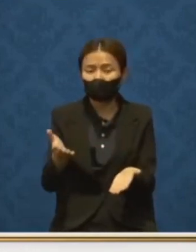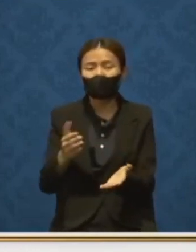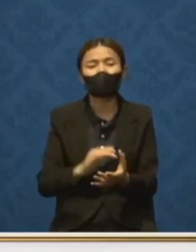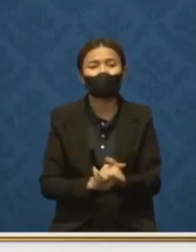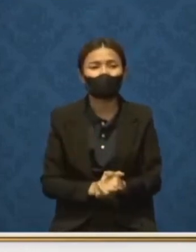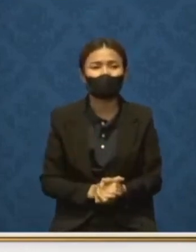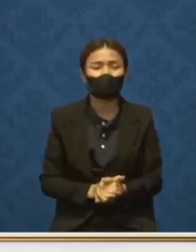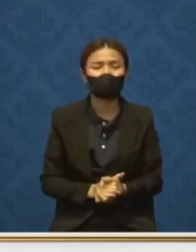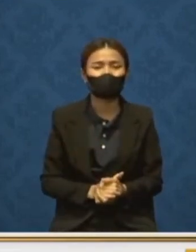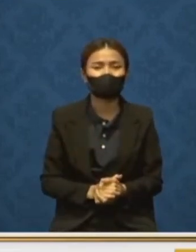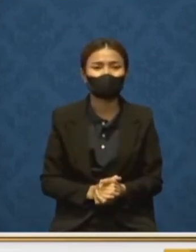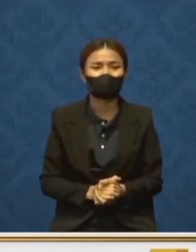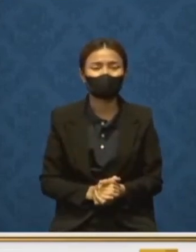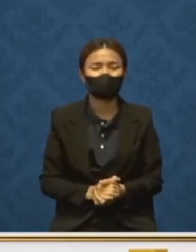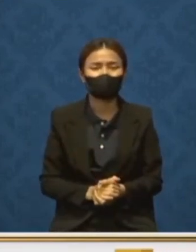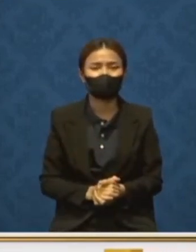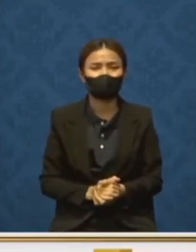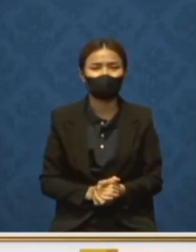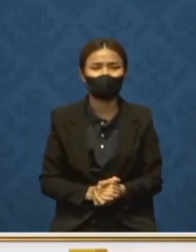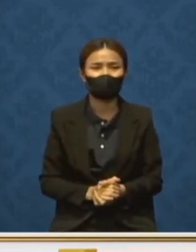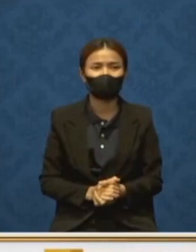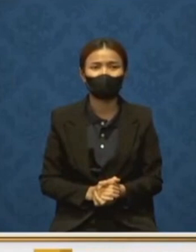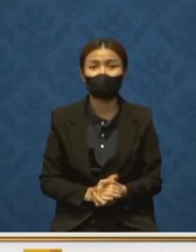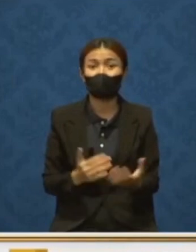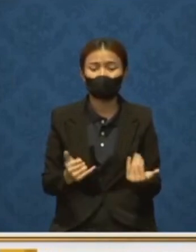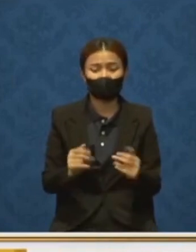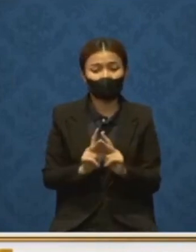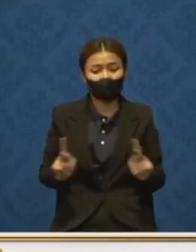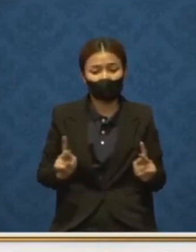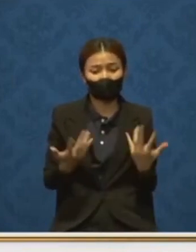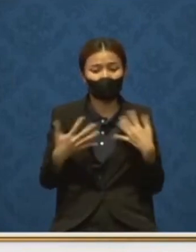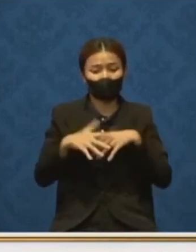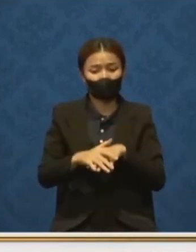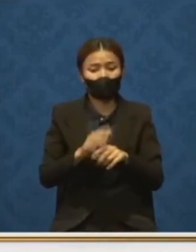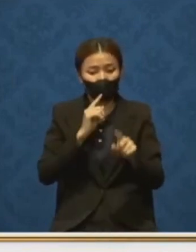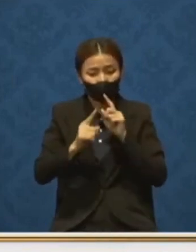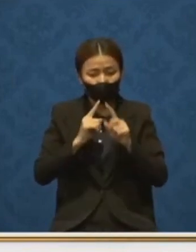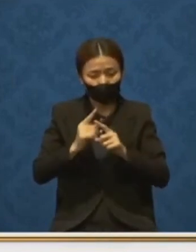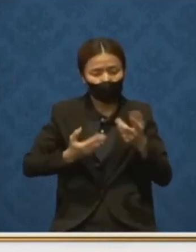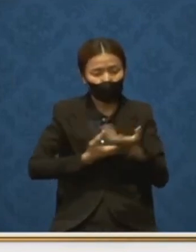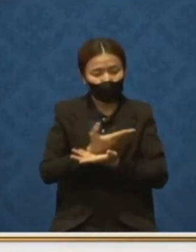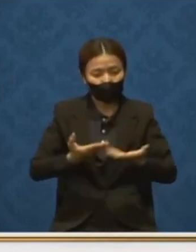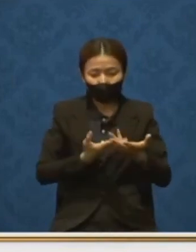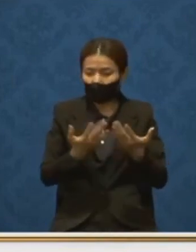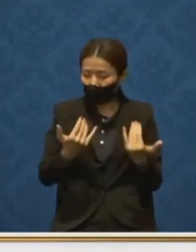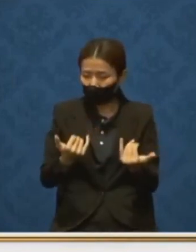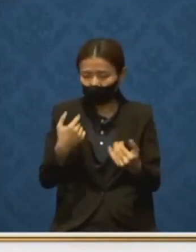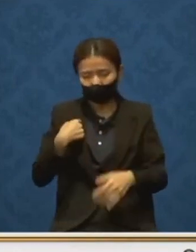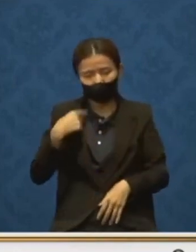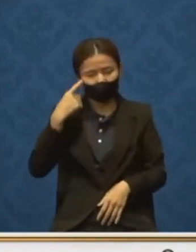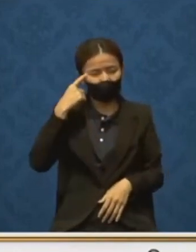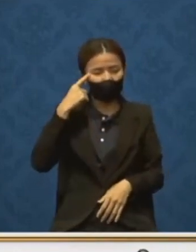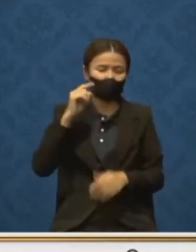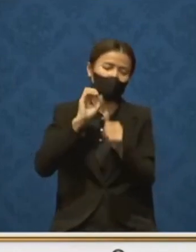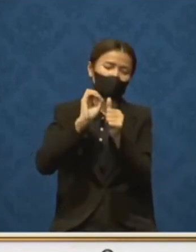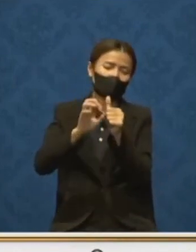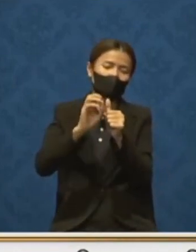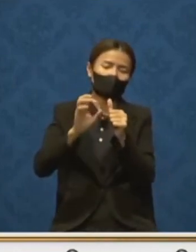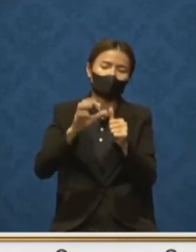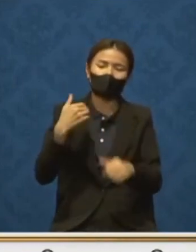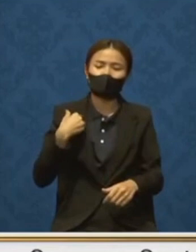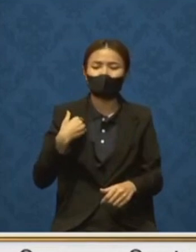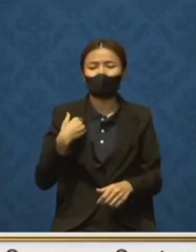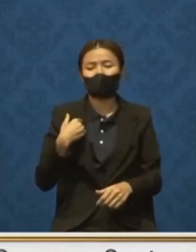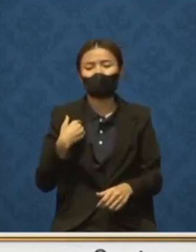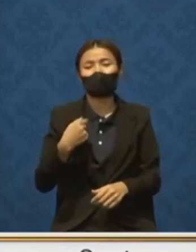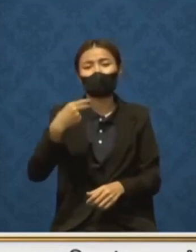ปยังสมาชิกได้รับทราบก็คือกรรมการร่วมกันได้มีข้อสังเกตอยู่ท้ายรายงานอยู่2ข้อนะครับ